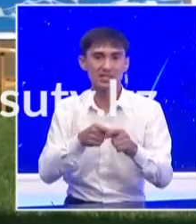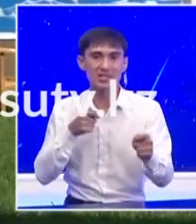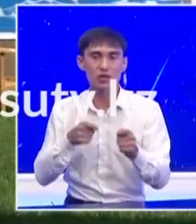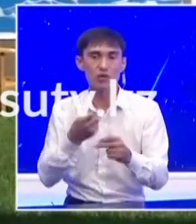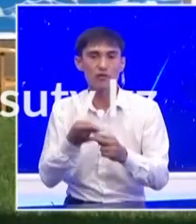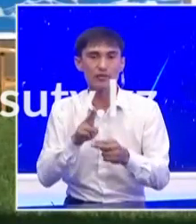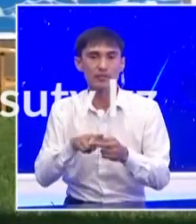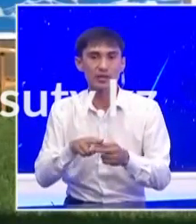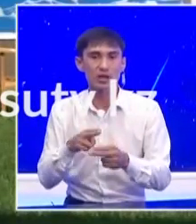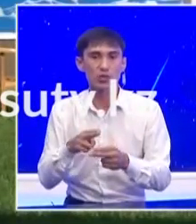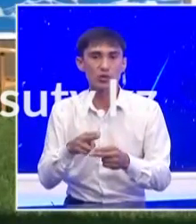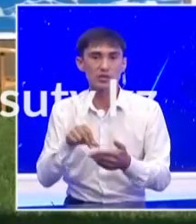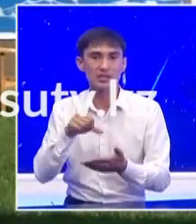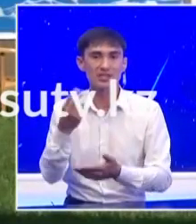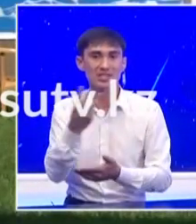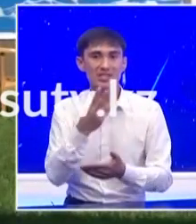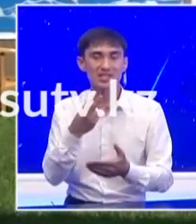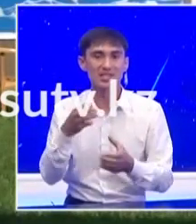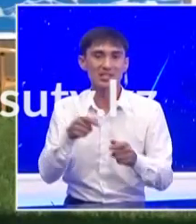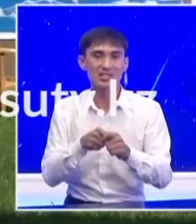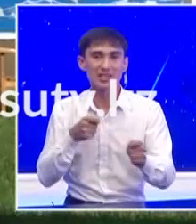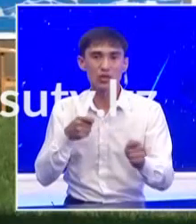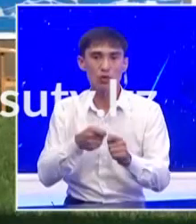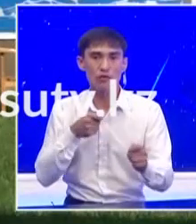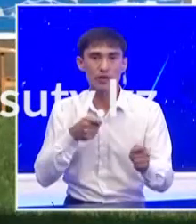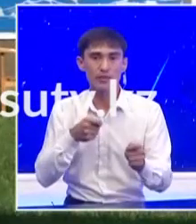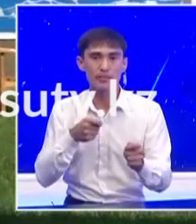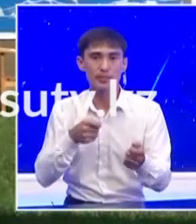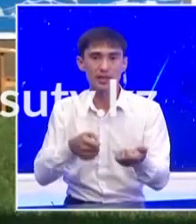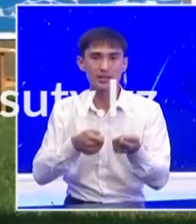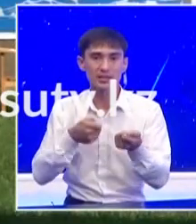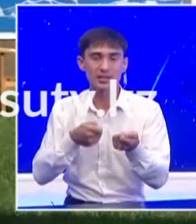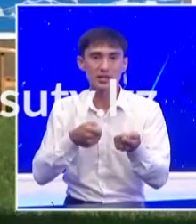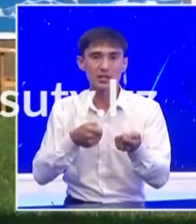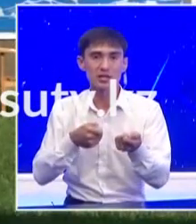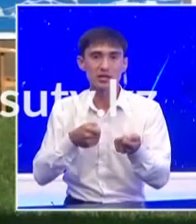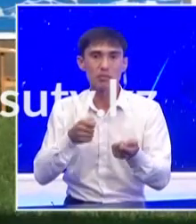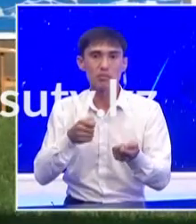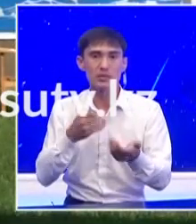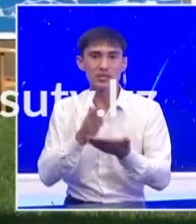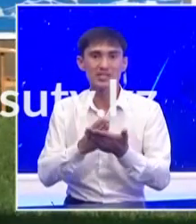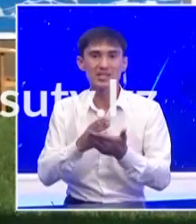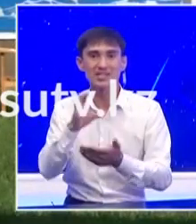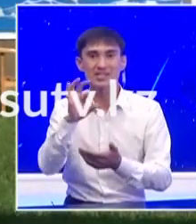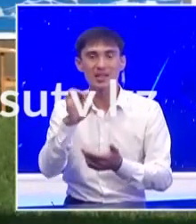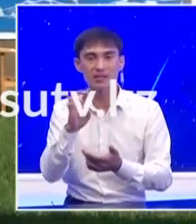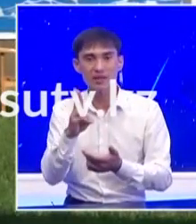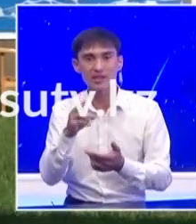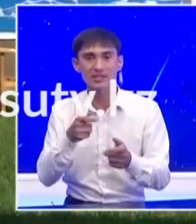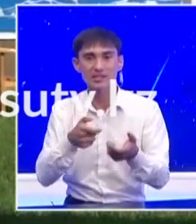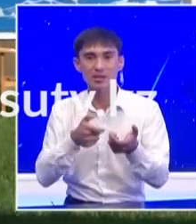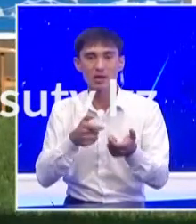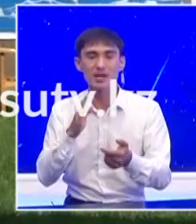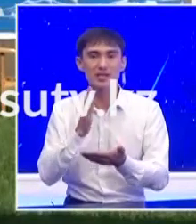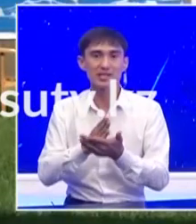которая включает в себя 3 стрелковые вида спорта. Это пулевая стрельба, стендовая стрельба, вот где мы сейчас находимся,